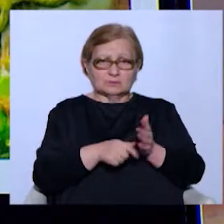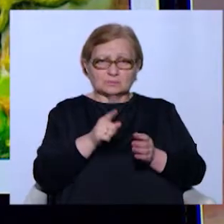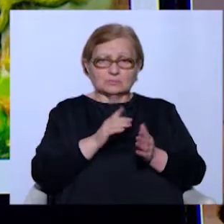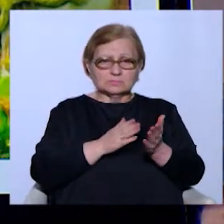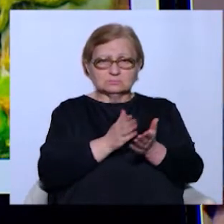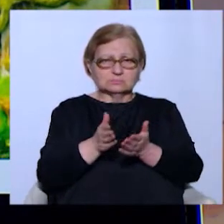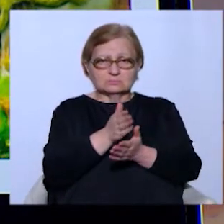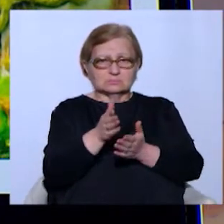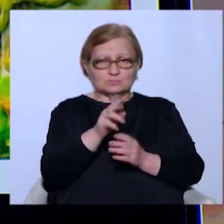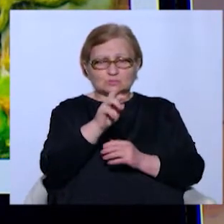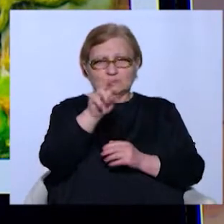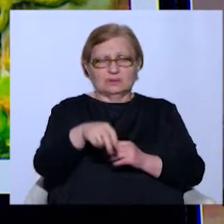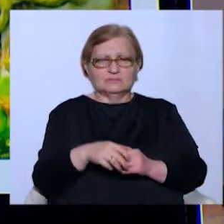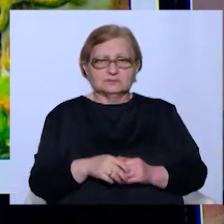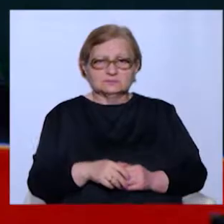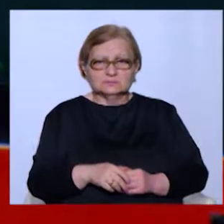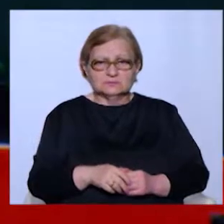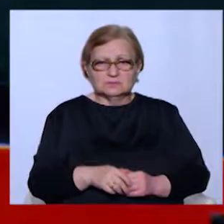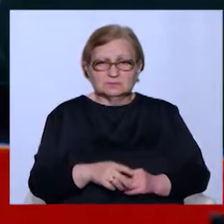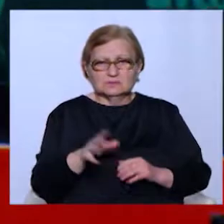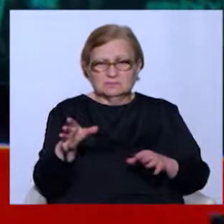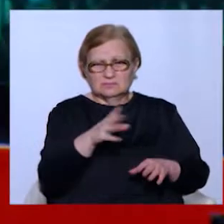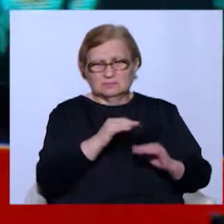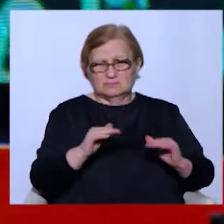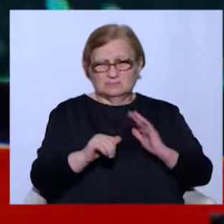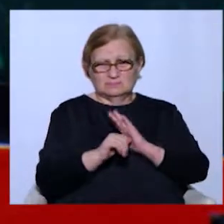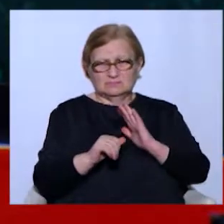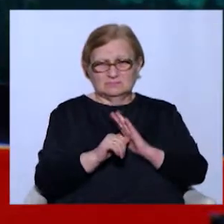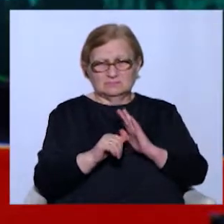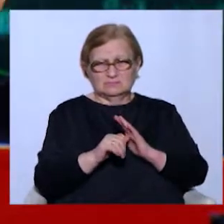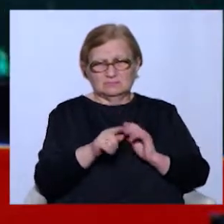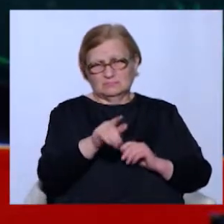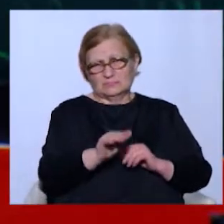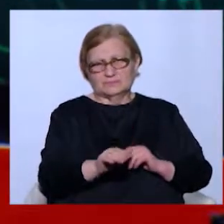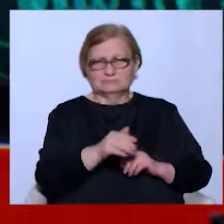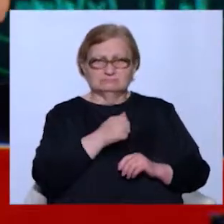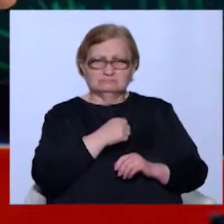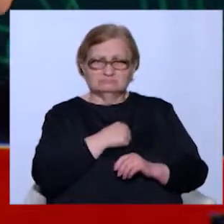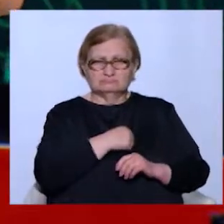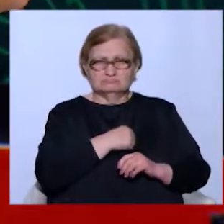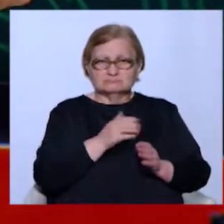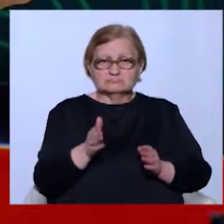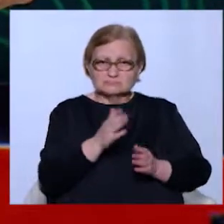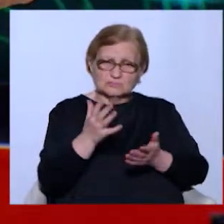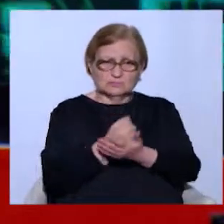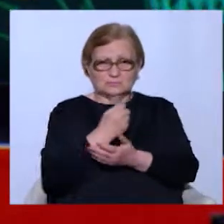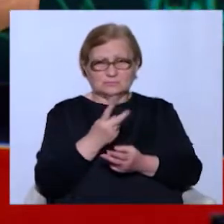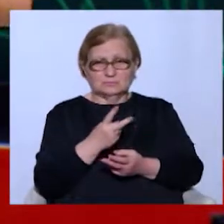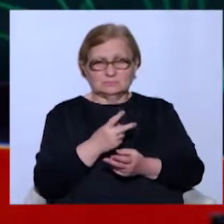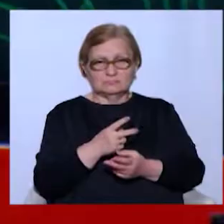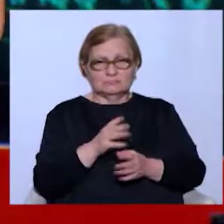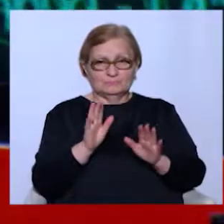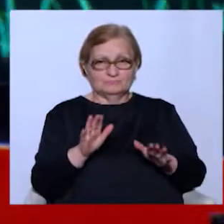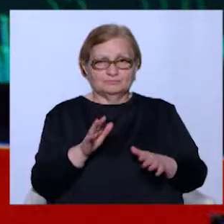ლაბირინთში გაიაროს. ხო მომეხმარებით, რომ პატარას გავაგნებინოთ გზა?